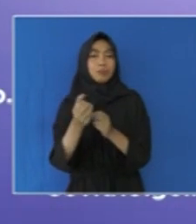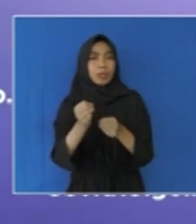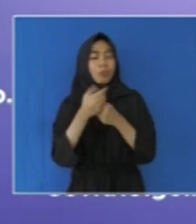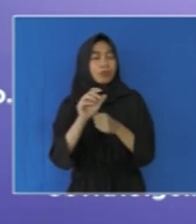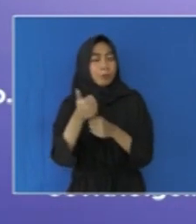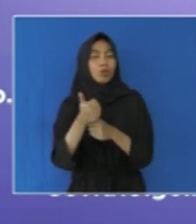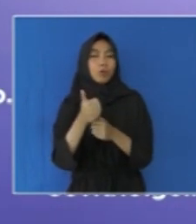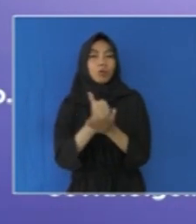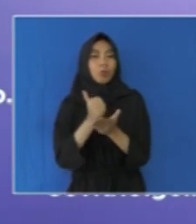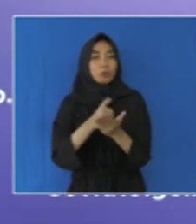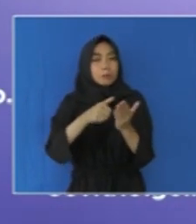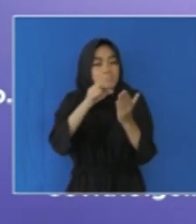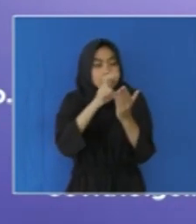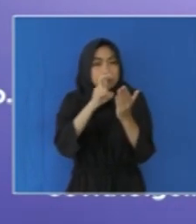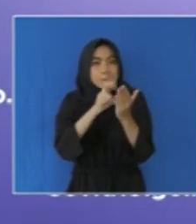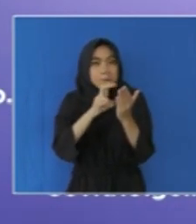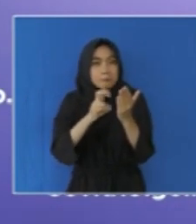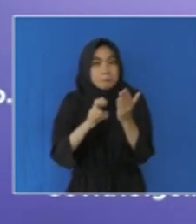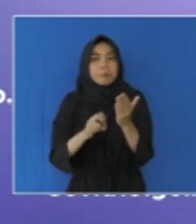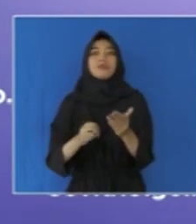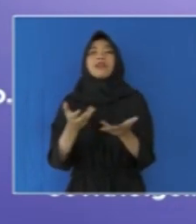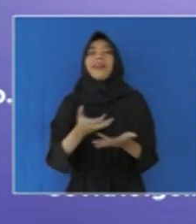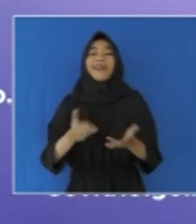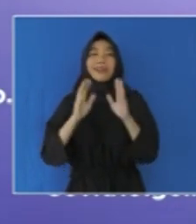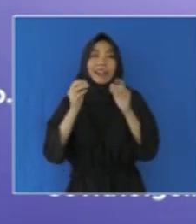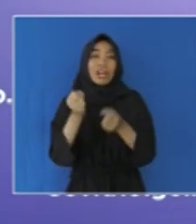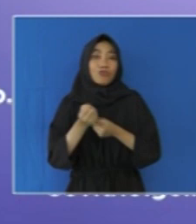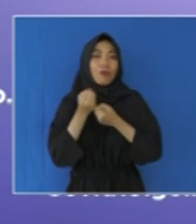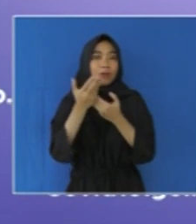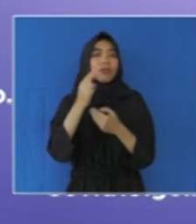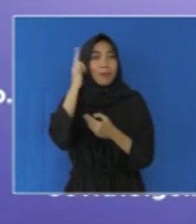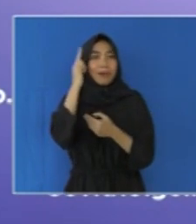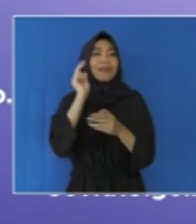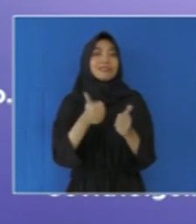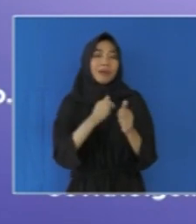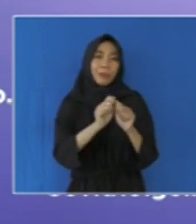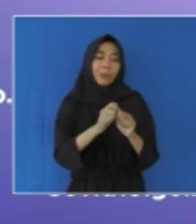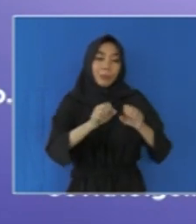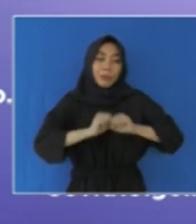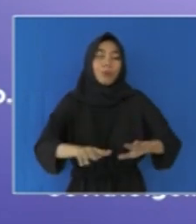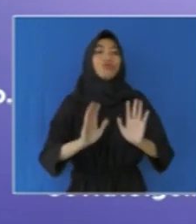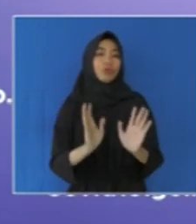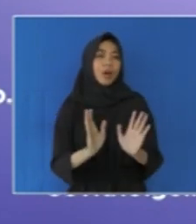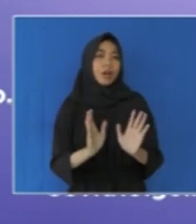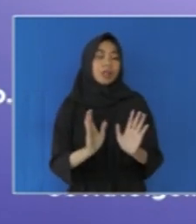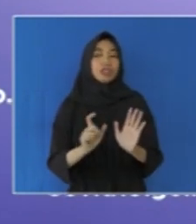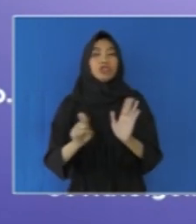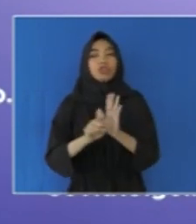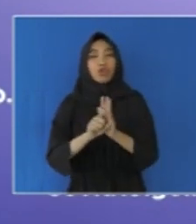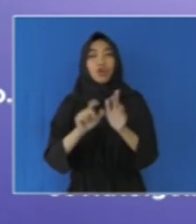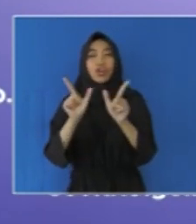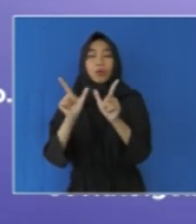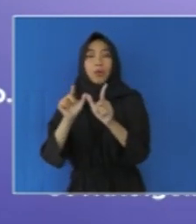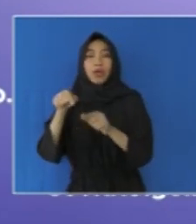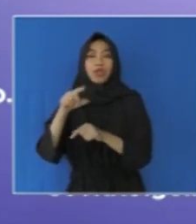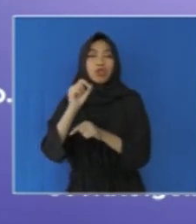19 ini beberapa layanan informasi telah disiapkan oleh pemerintah baik di Portal Resmi